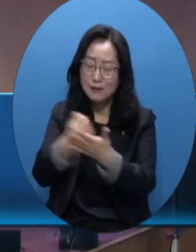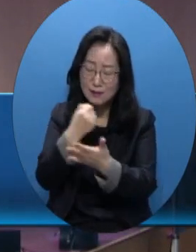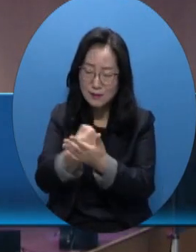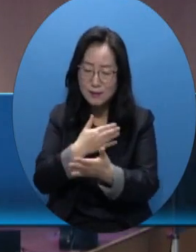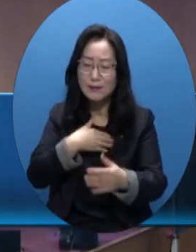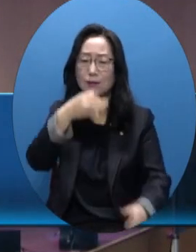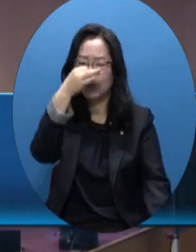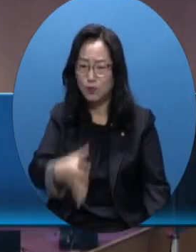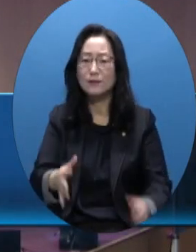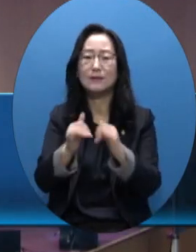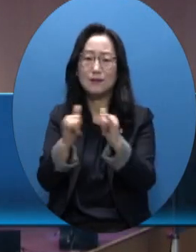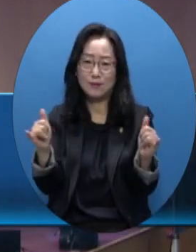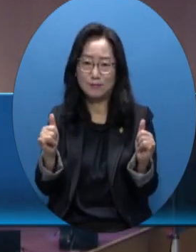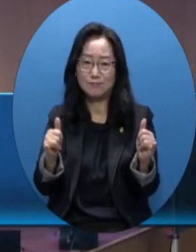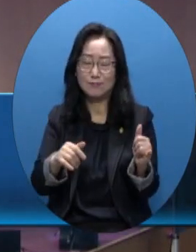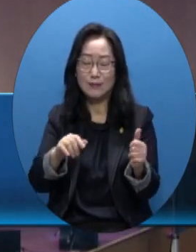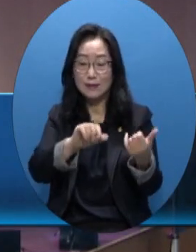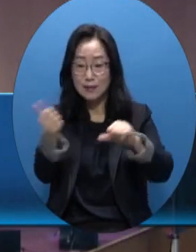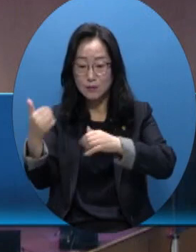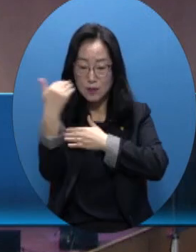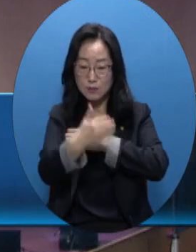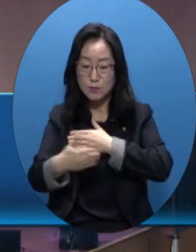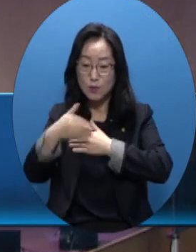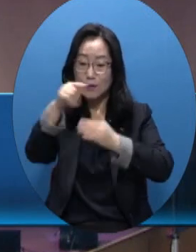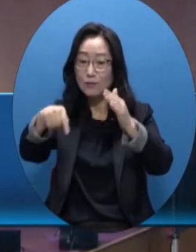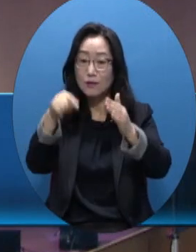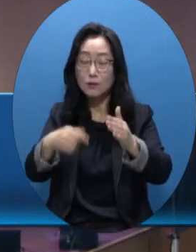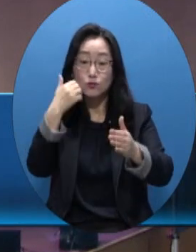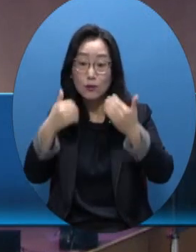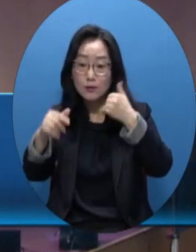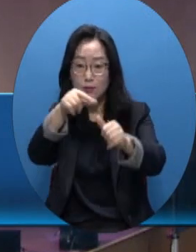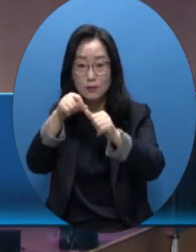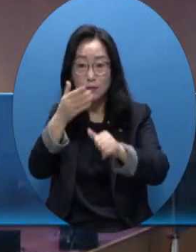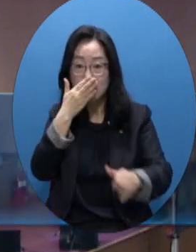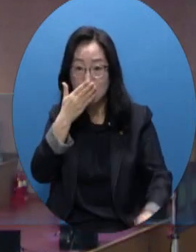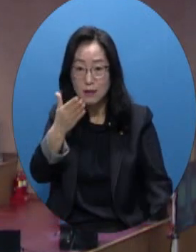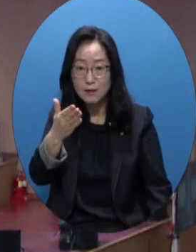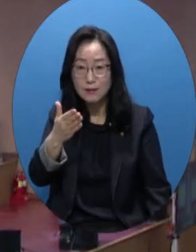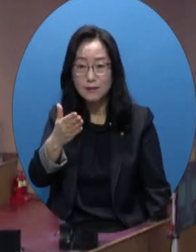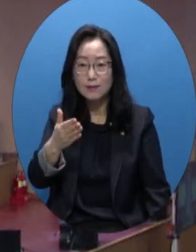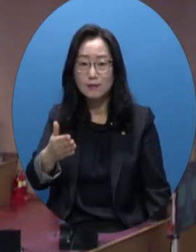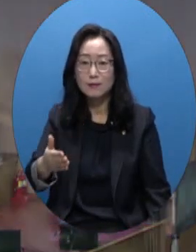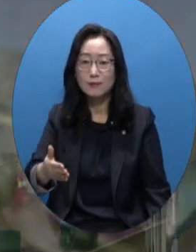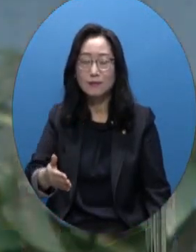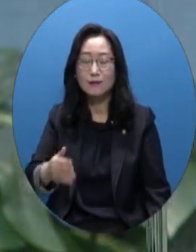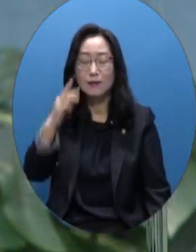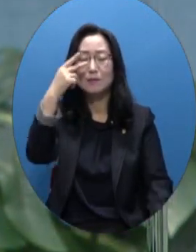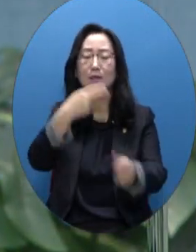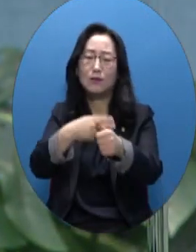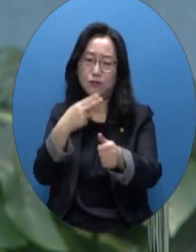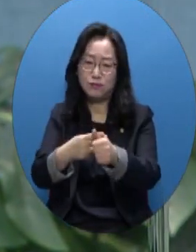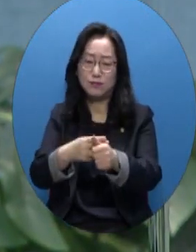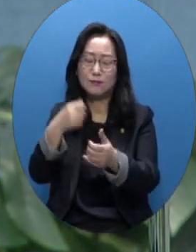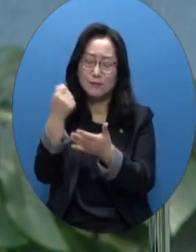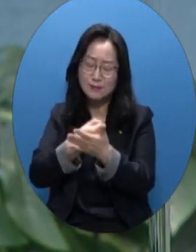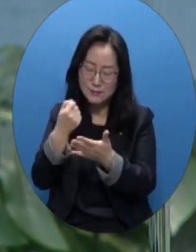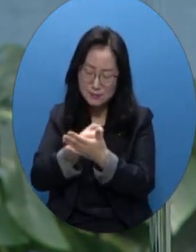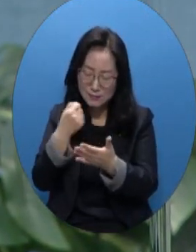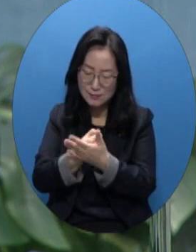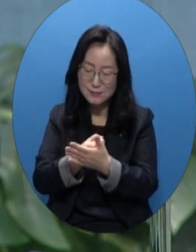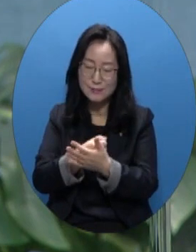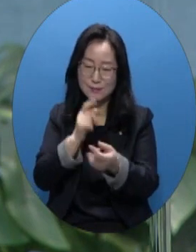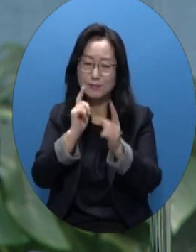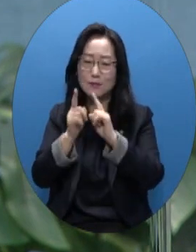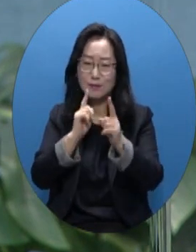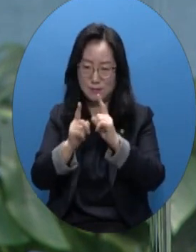곤고한 사람이로다 이 사망의 몸에서 누가 나를 건져 내려야 4 바울이 안 탁하게 탄식을